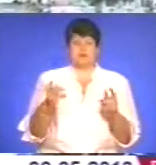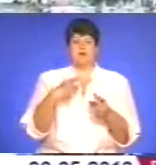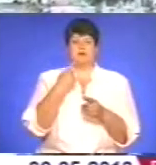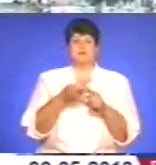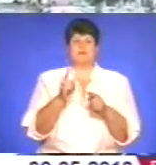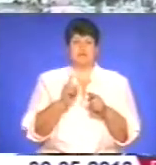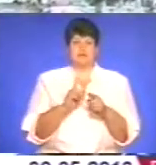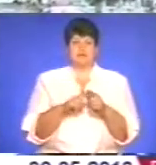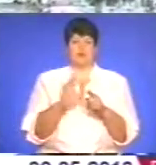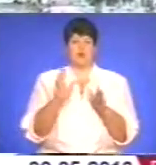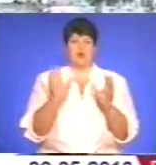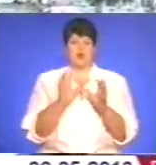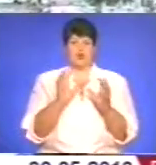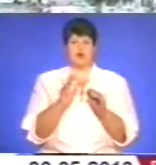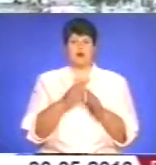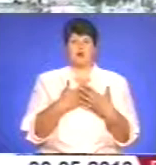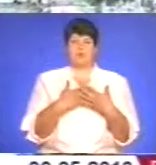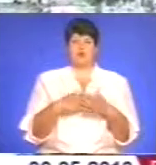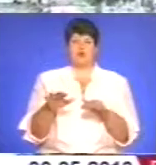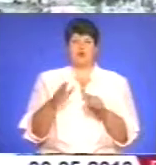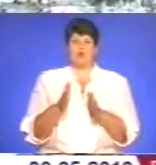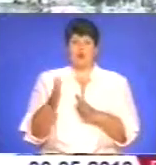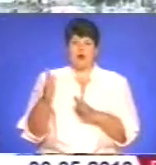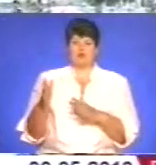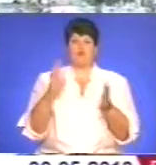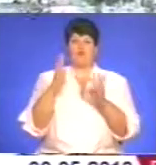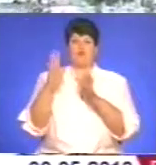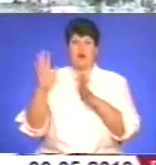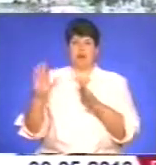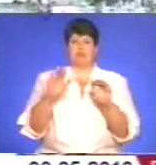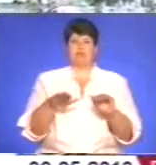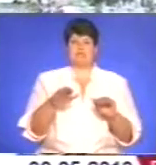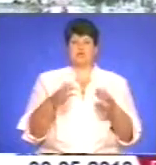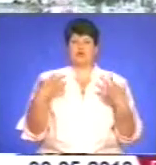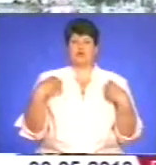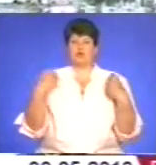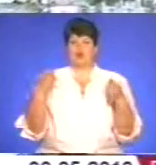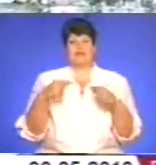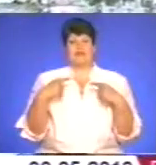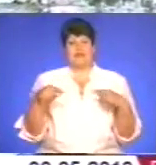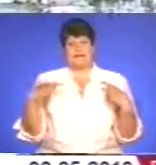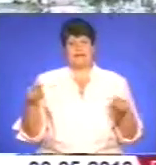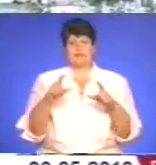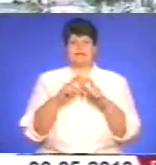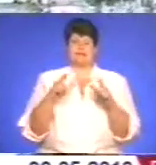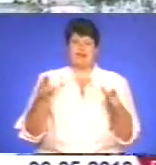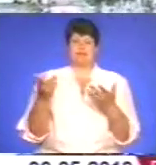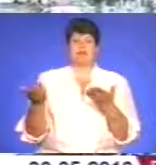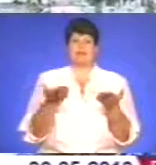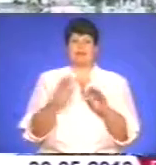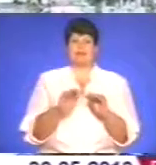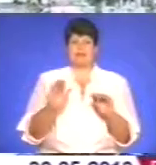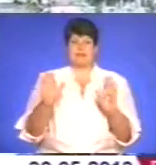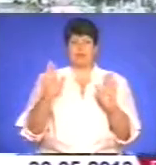громадського порядку в місцях оздоровлення, парках, інших закладах, де діти